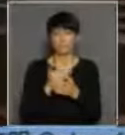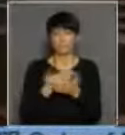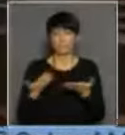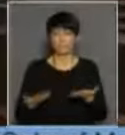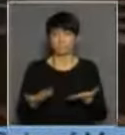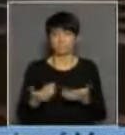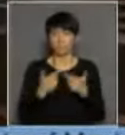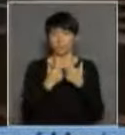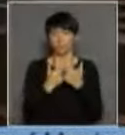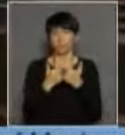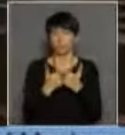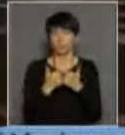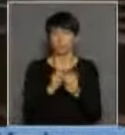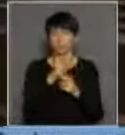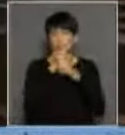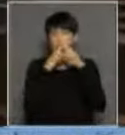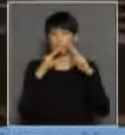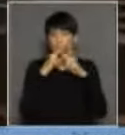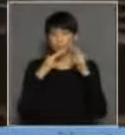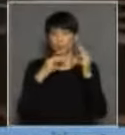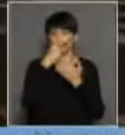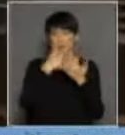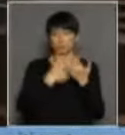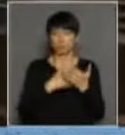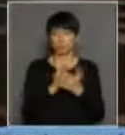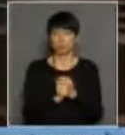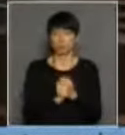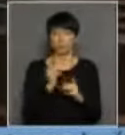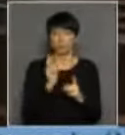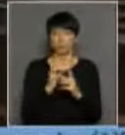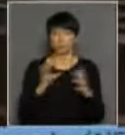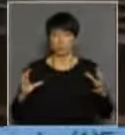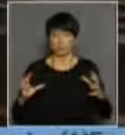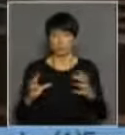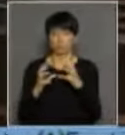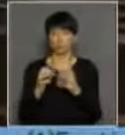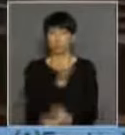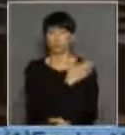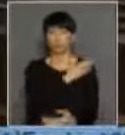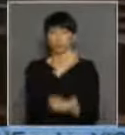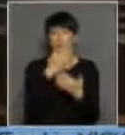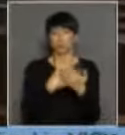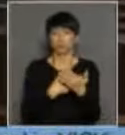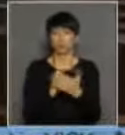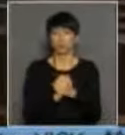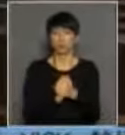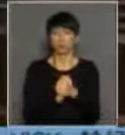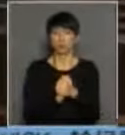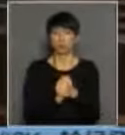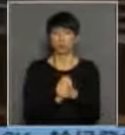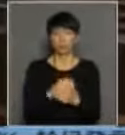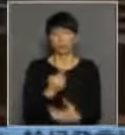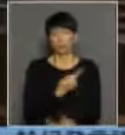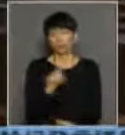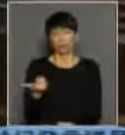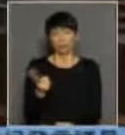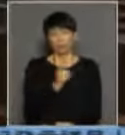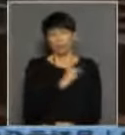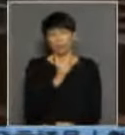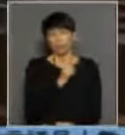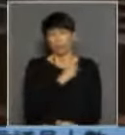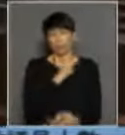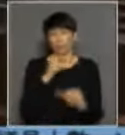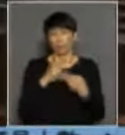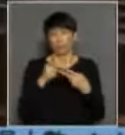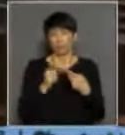爭議的就是有些所謂的保密制度呢，又或者集體負責制呢，就是大家都很厭煩聽這兩個名詞，